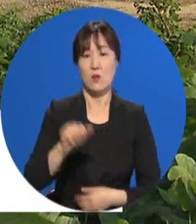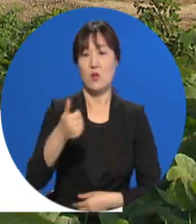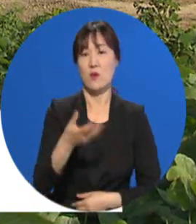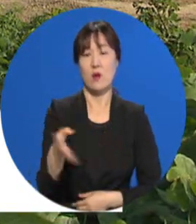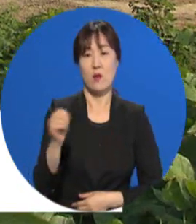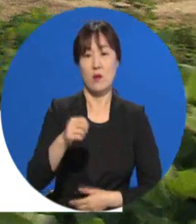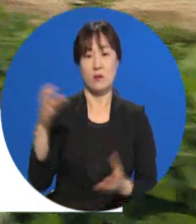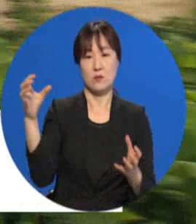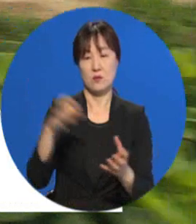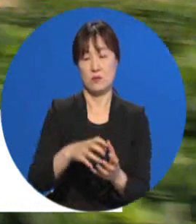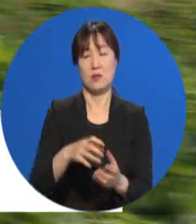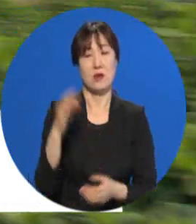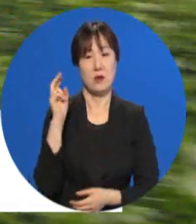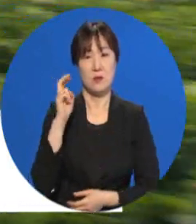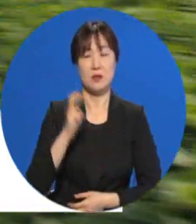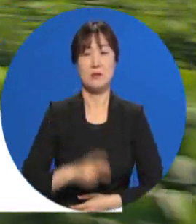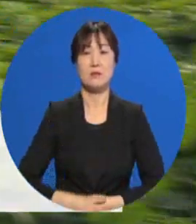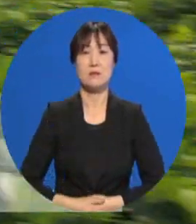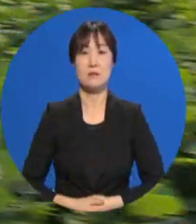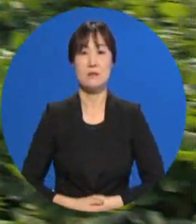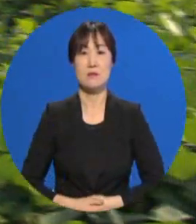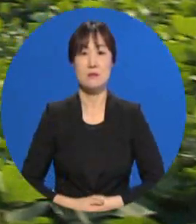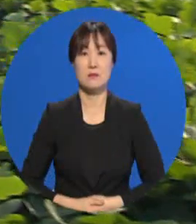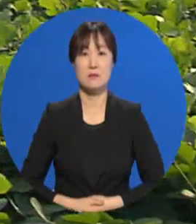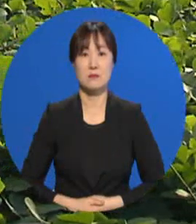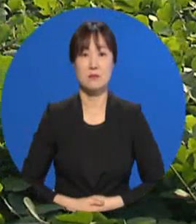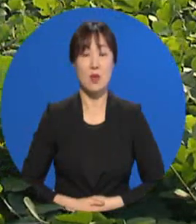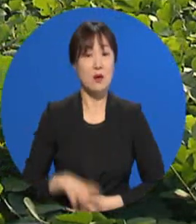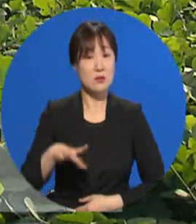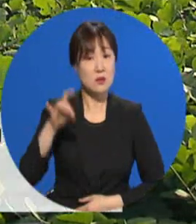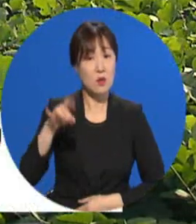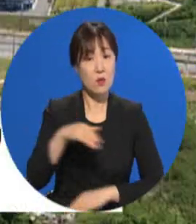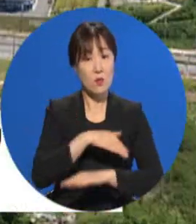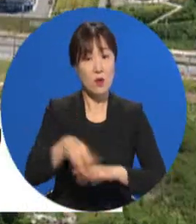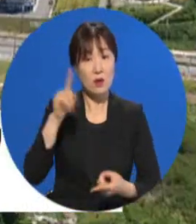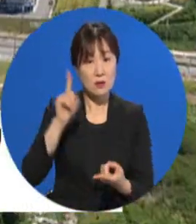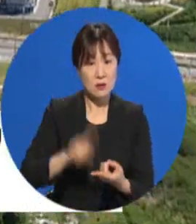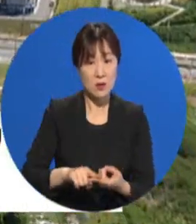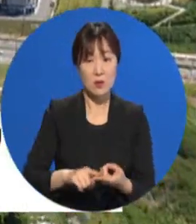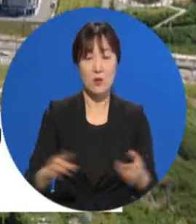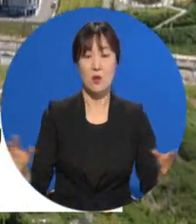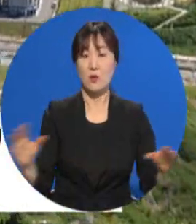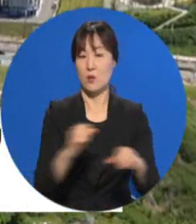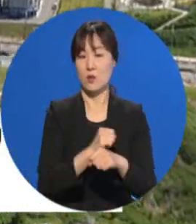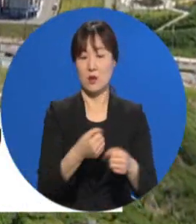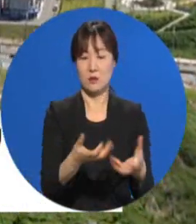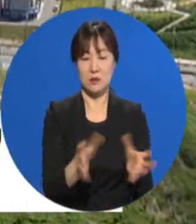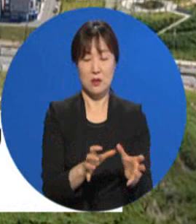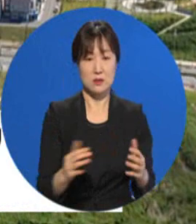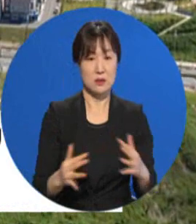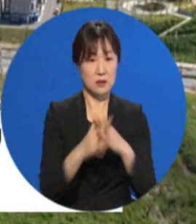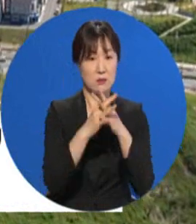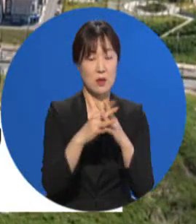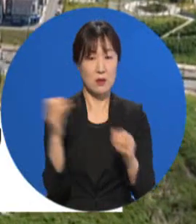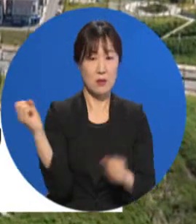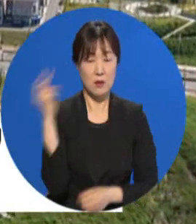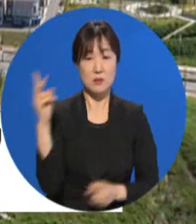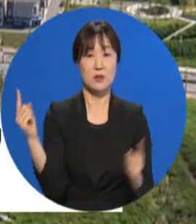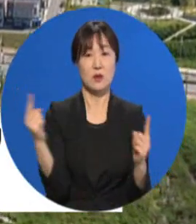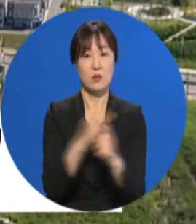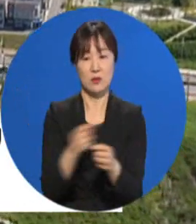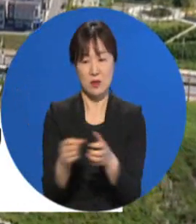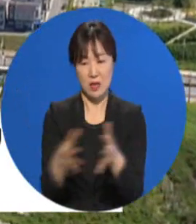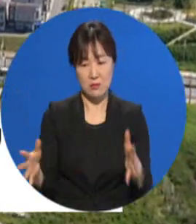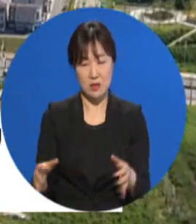원이 넘는다는 분석도 나옵니다. 당초 계획했던 복합단지 개발 사업이 단순한 택지 개발로 전락한 채